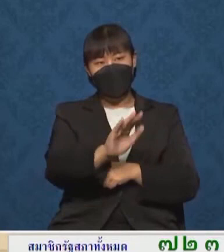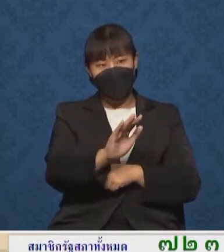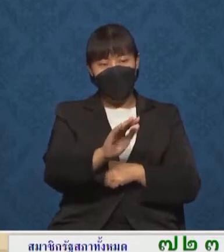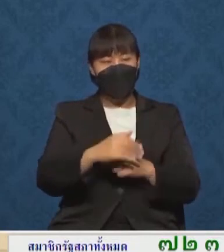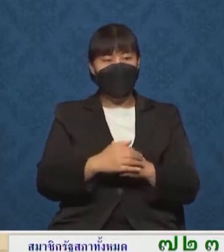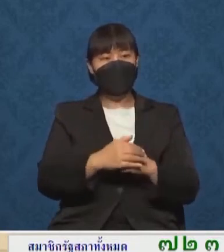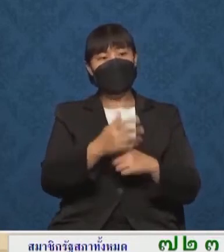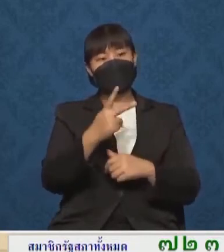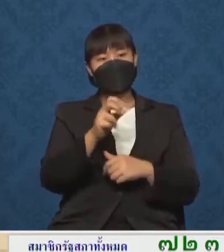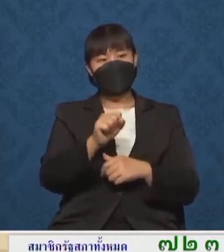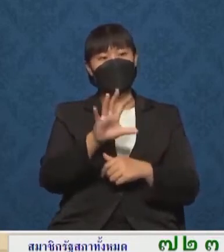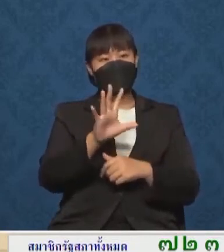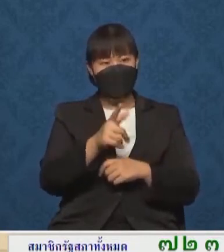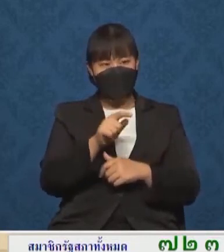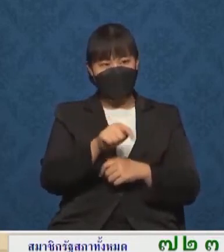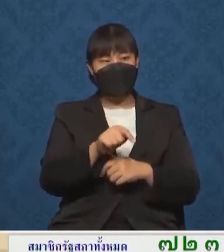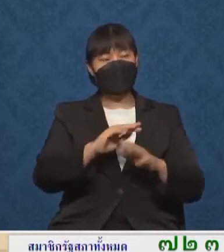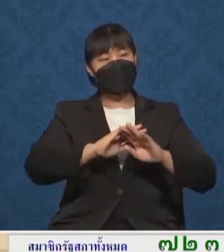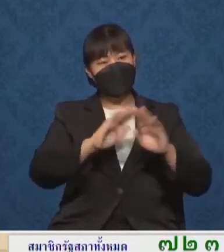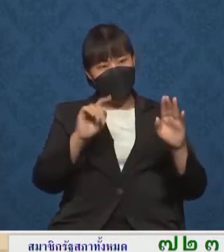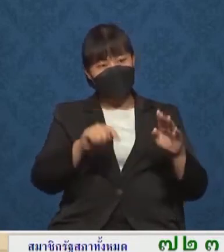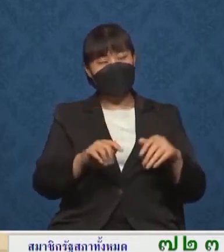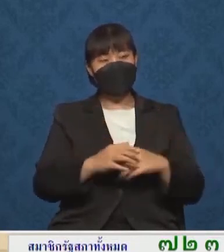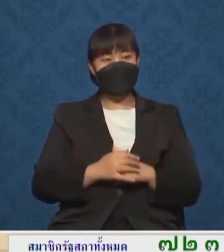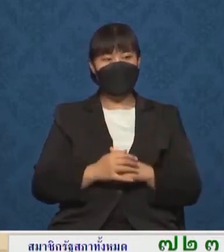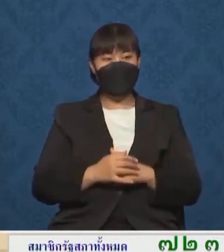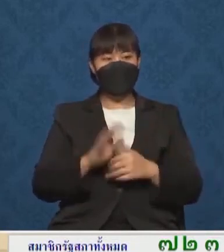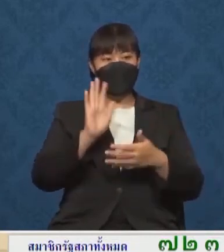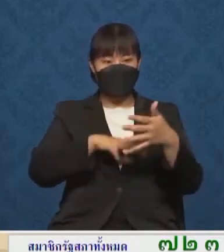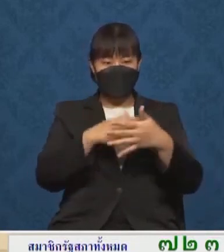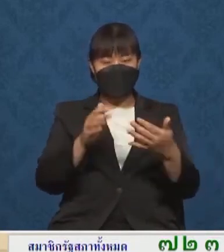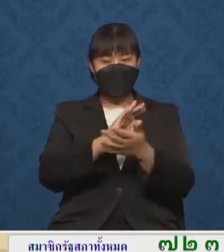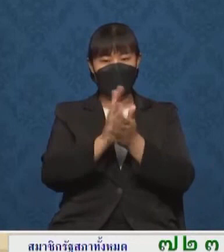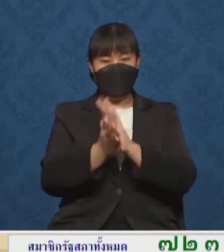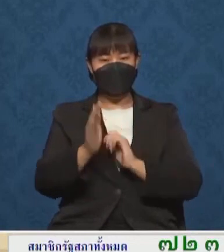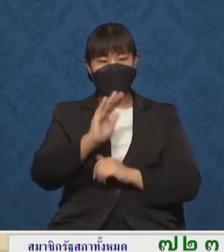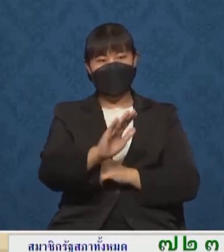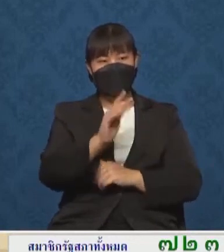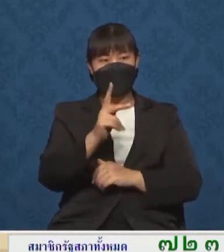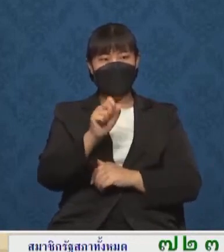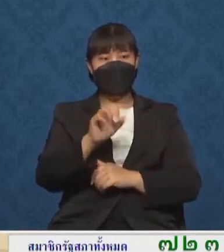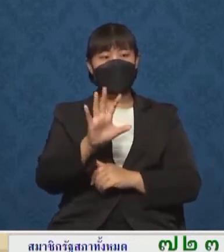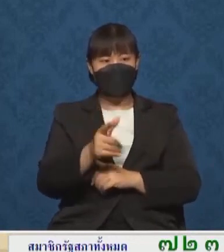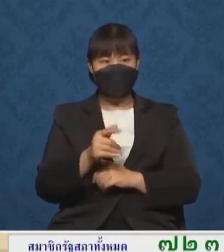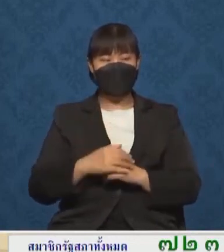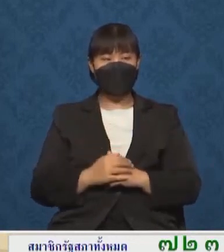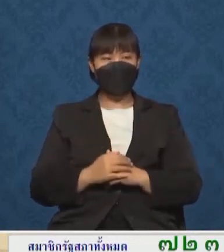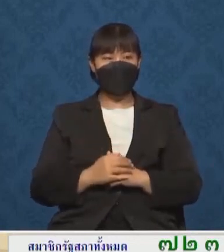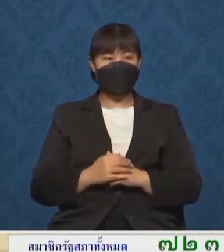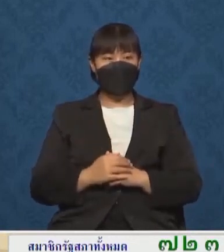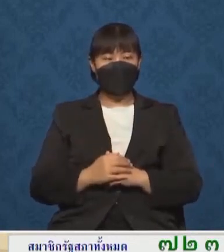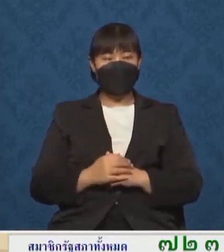ต่เป็นแผนยุทธศาสตร์ของคสช.และแผนปฏิรูปของคสช.ที่ท่านได้พูดถึงประเด็นว่าในประ